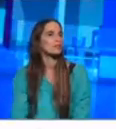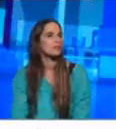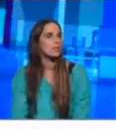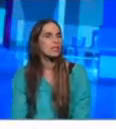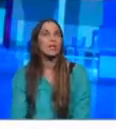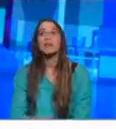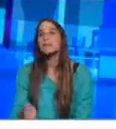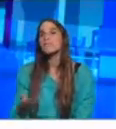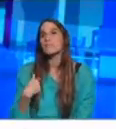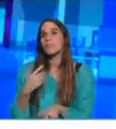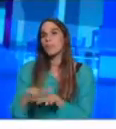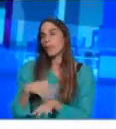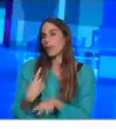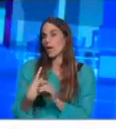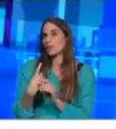עם רושם